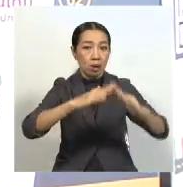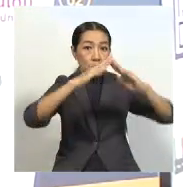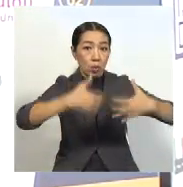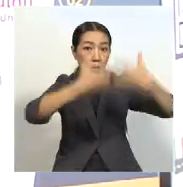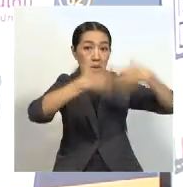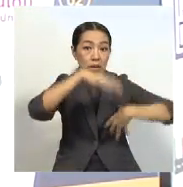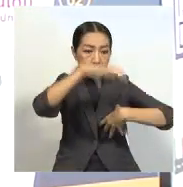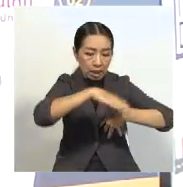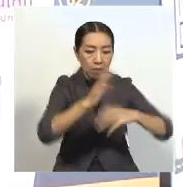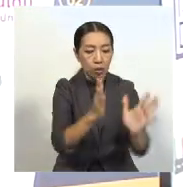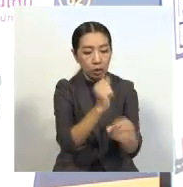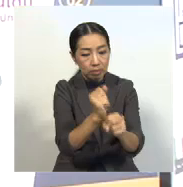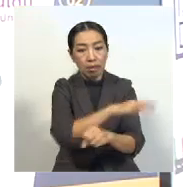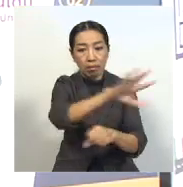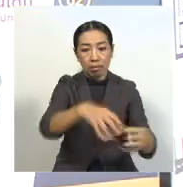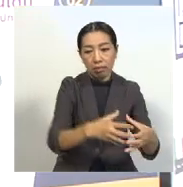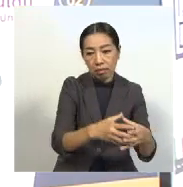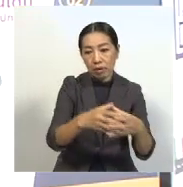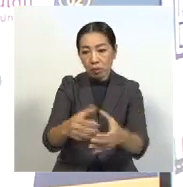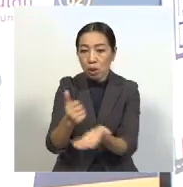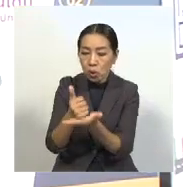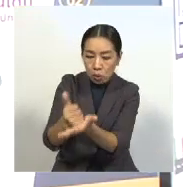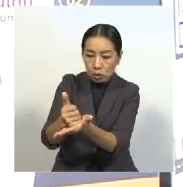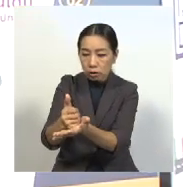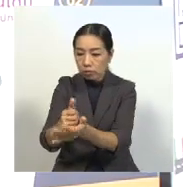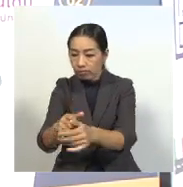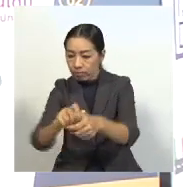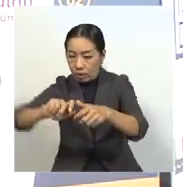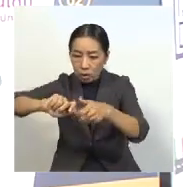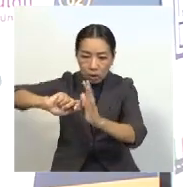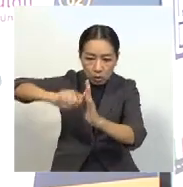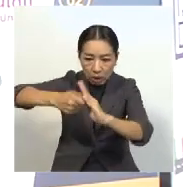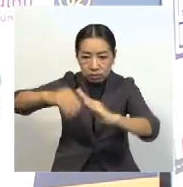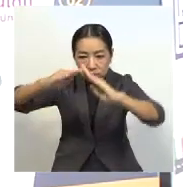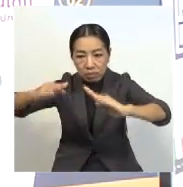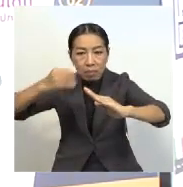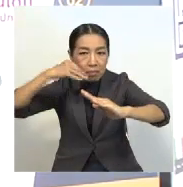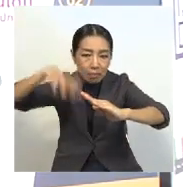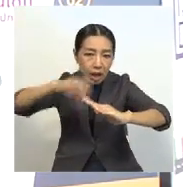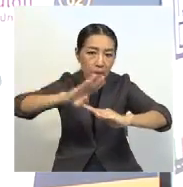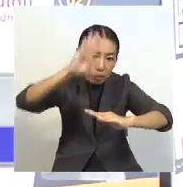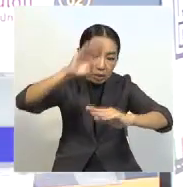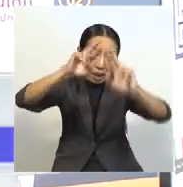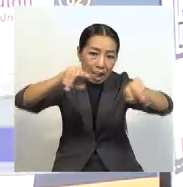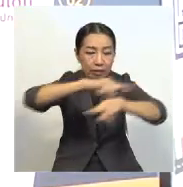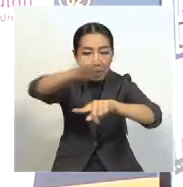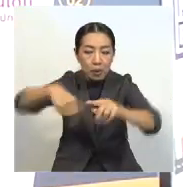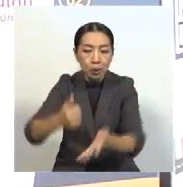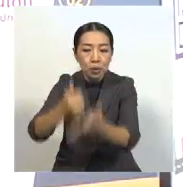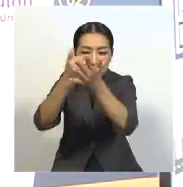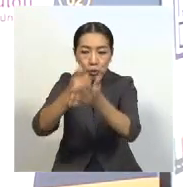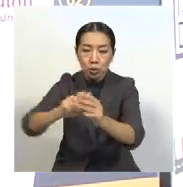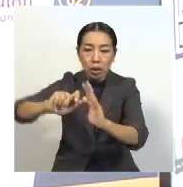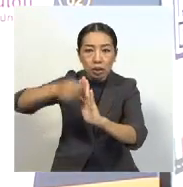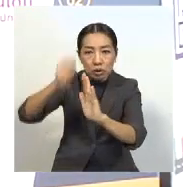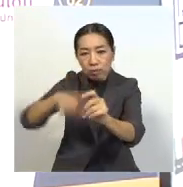าหน้าที่และก็หน่วยงานในสังกัดนะครับเข้ามาช่วยพัฒนาฟื้นฟูซ่อมแซมทั้งสถานประกอบการรวมถึงบ้านเรือนของประชาชนนะครับภายใ